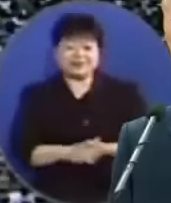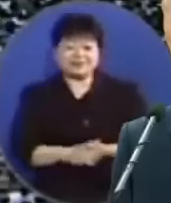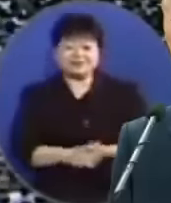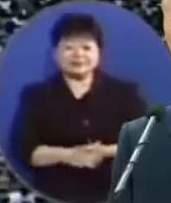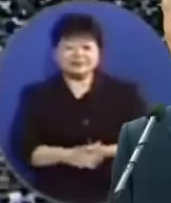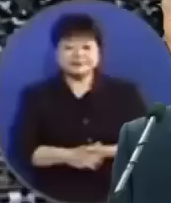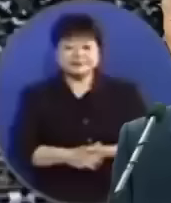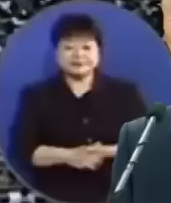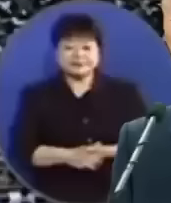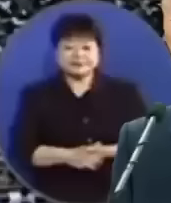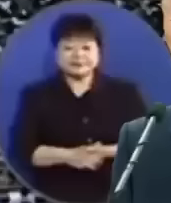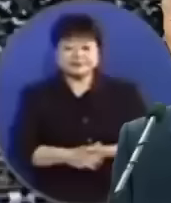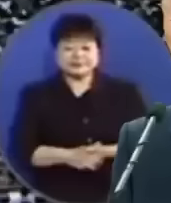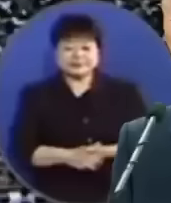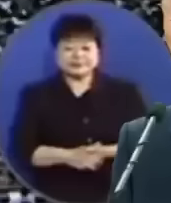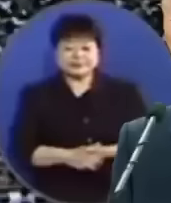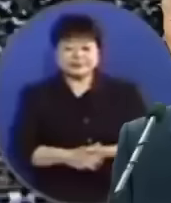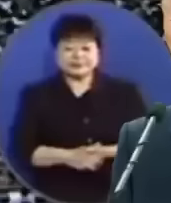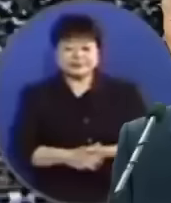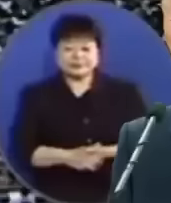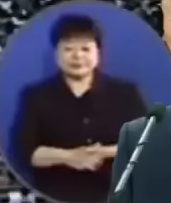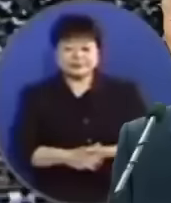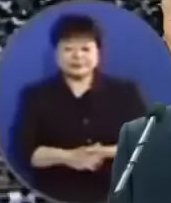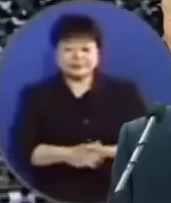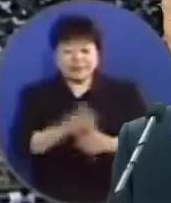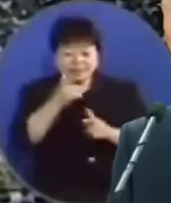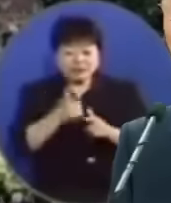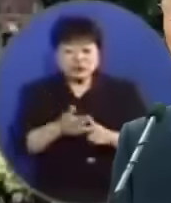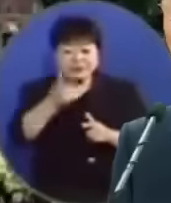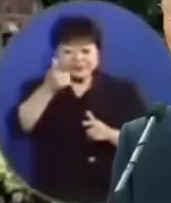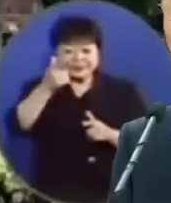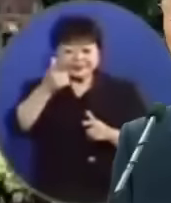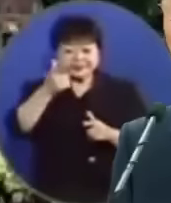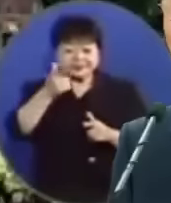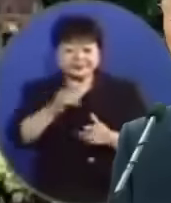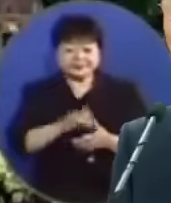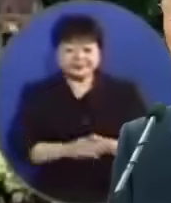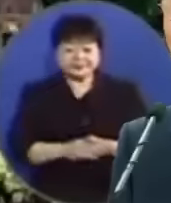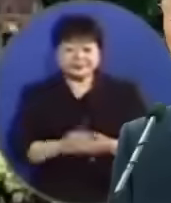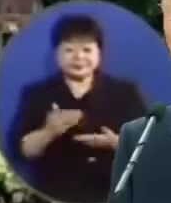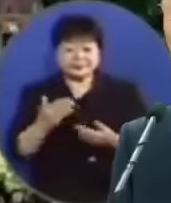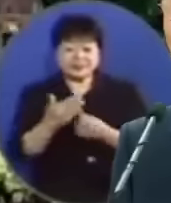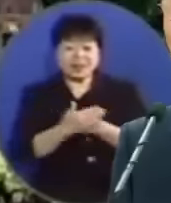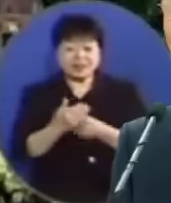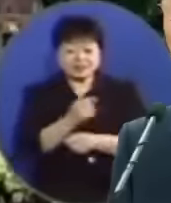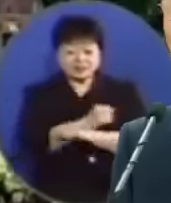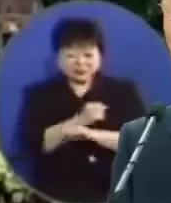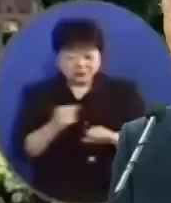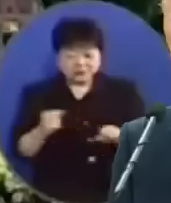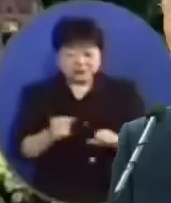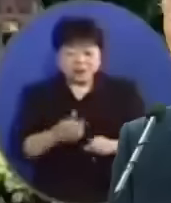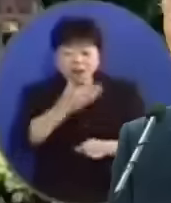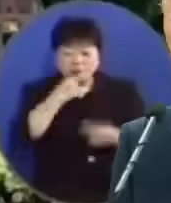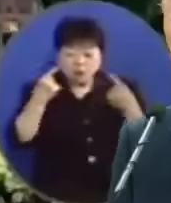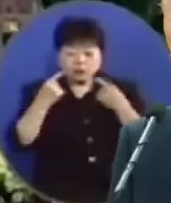정상적인 순서인 것입니다. 예수님은 대속의 복음 다음으로